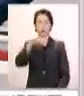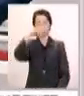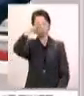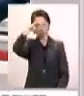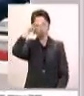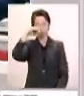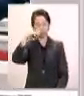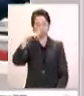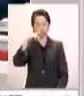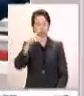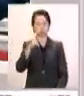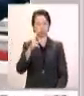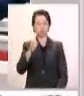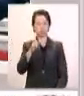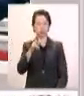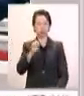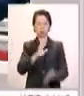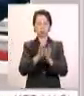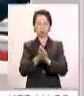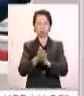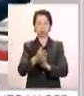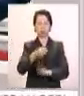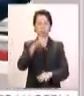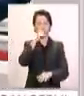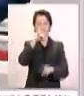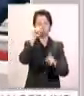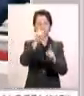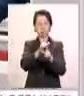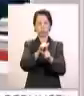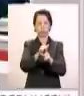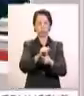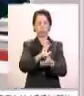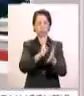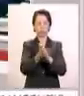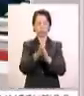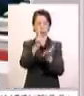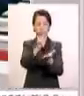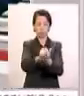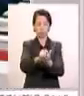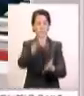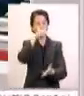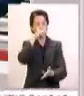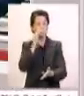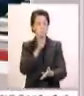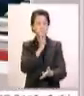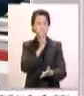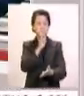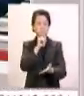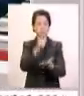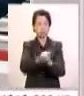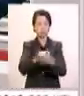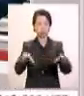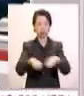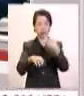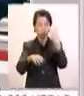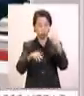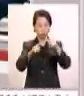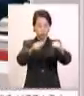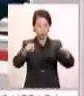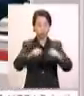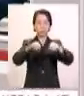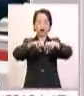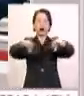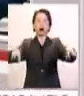tidak menolak kemungkinan mereka menjadi mangsa penipuan. Media negara itu melaporkan penahanan tersebut dilakukan di dua lokasi